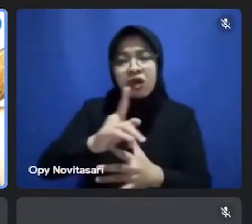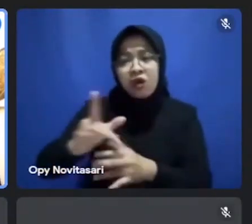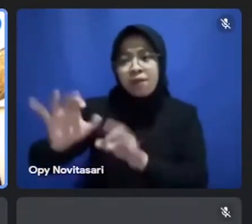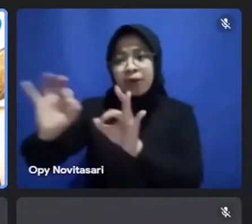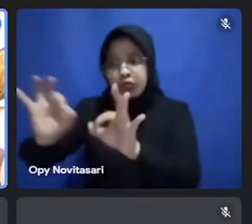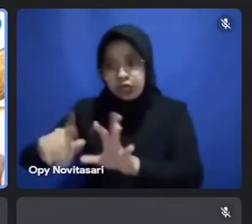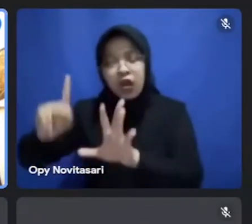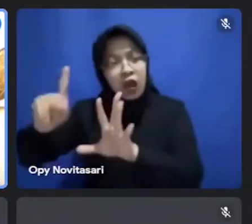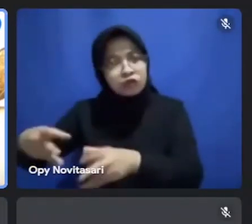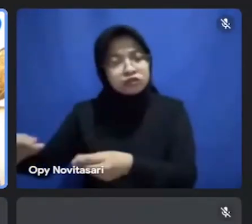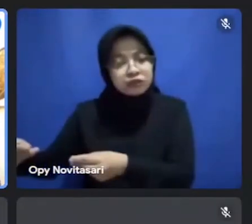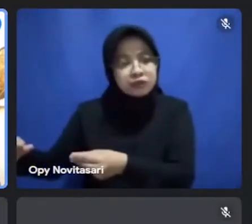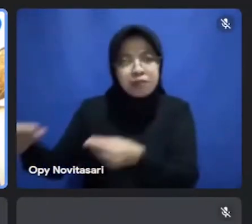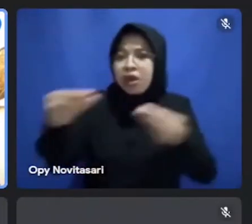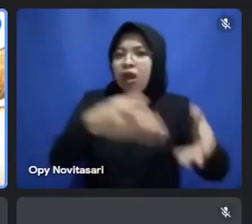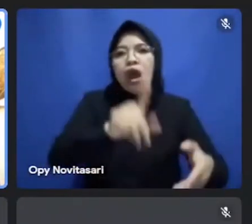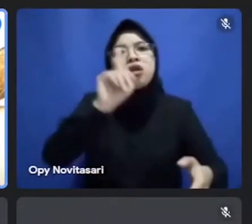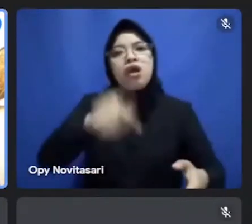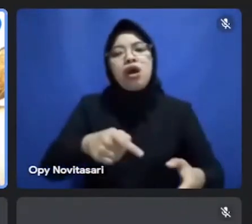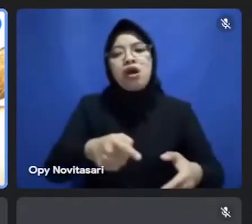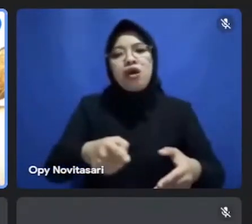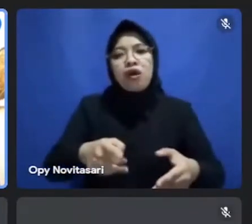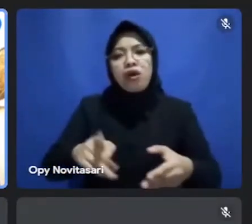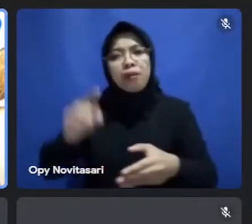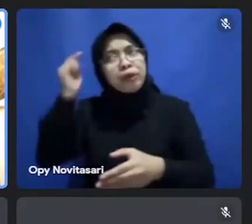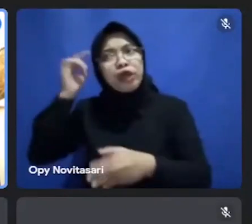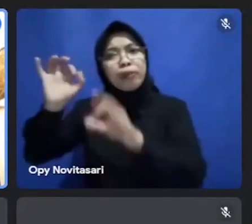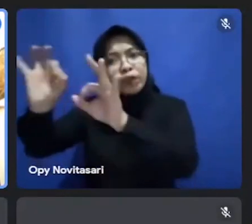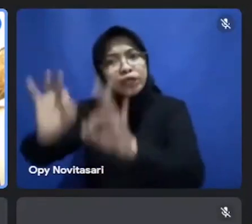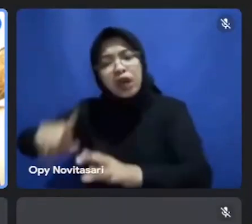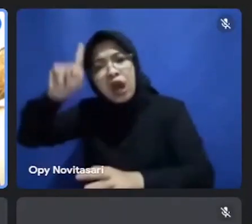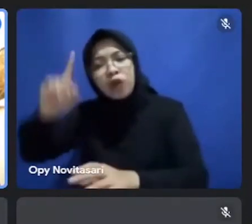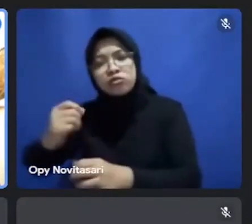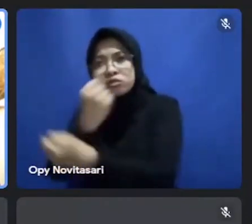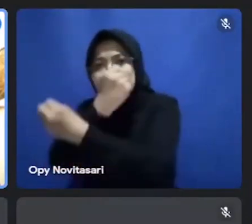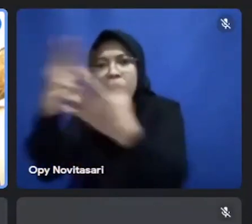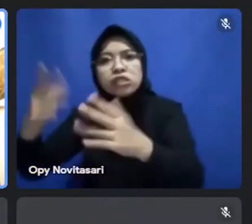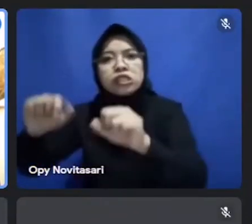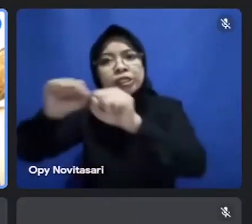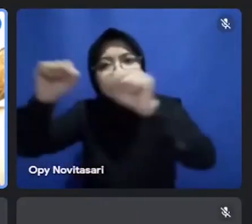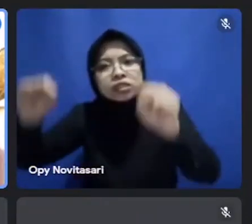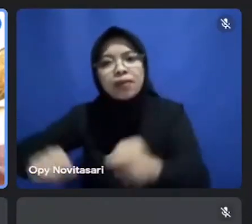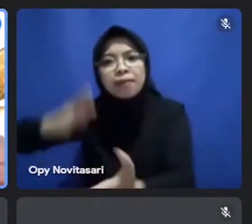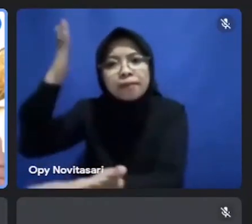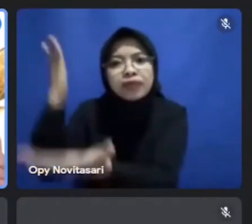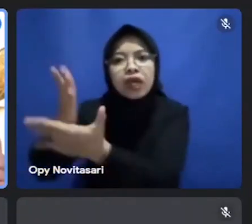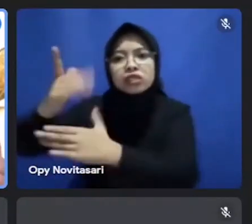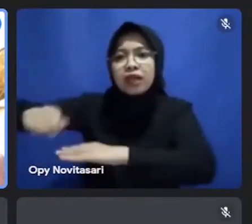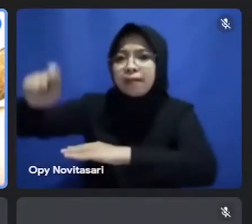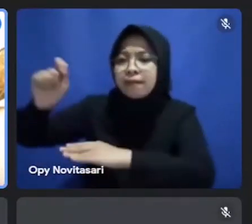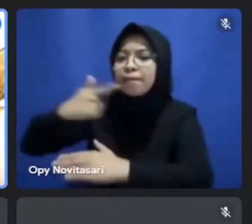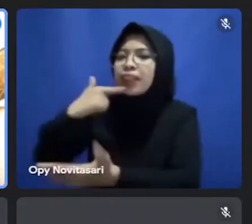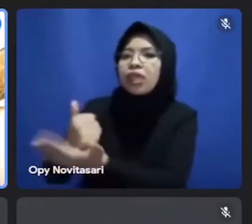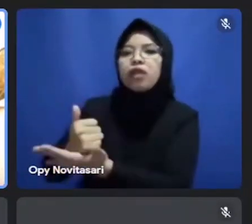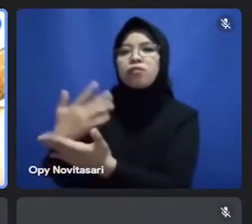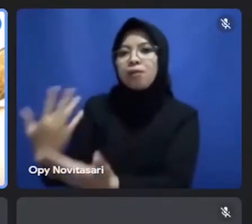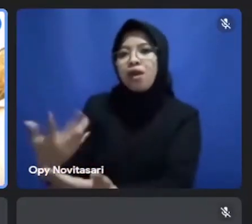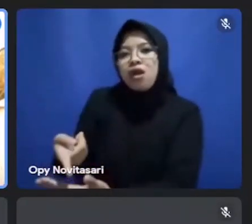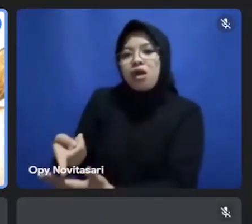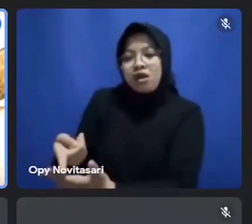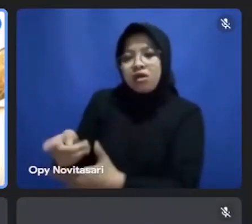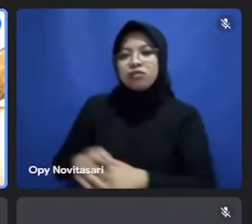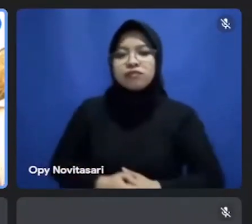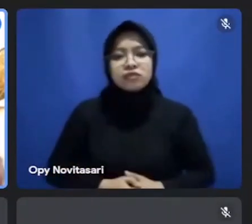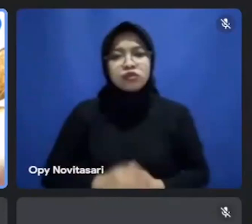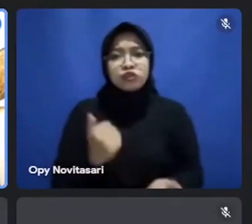saya pikir juga secara sistem pendidikan juga harus ditekankan bahwa ee semua orang